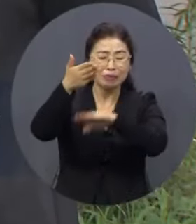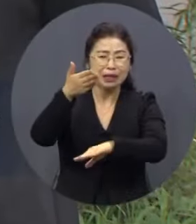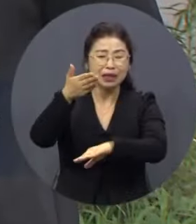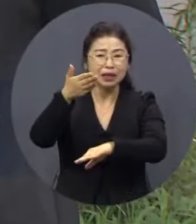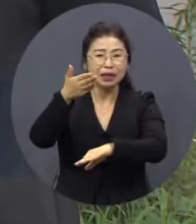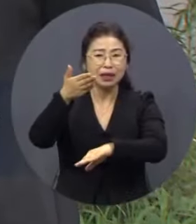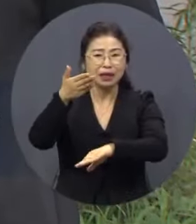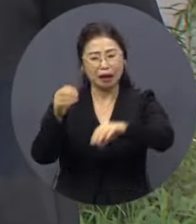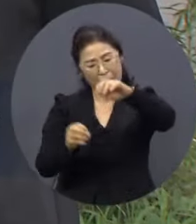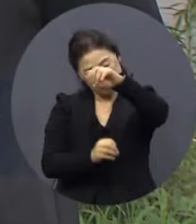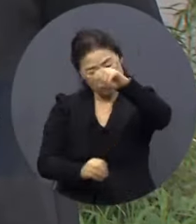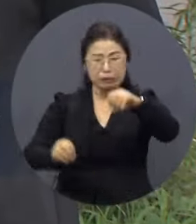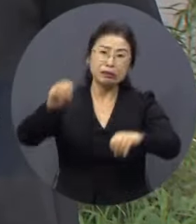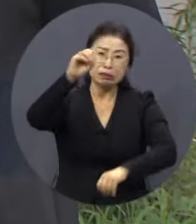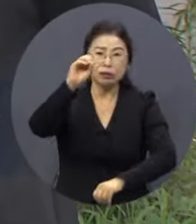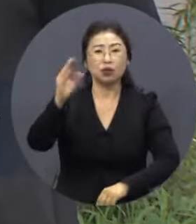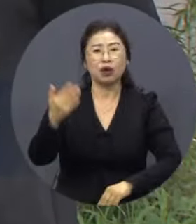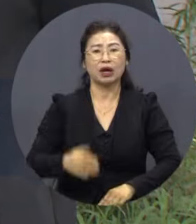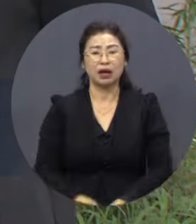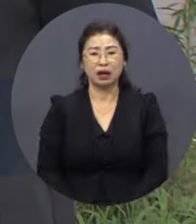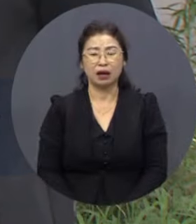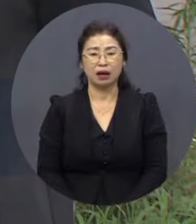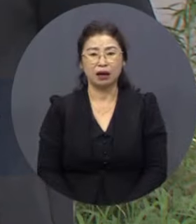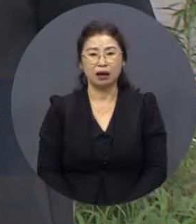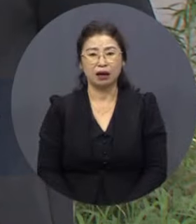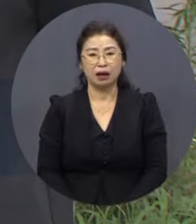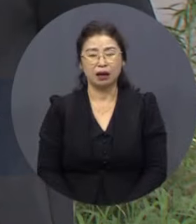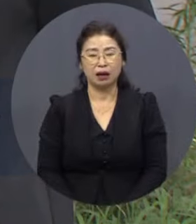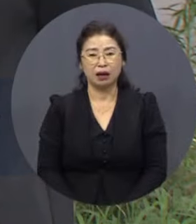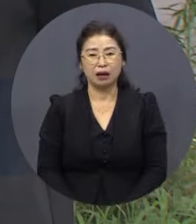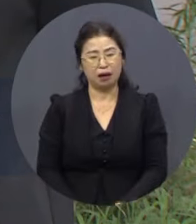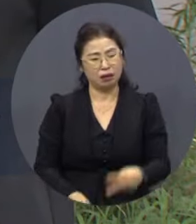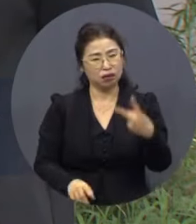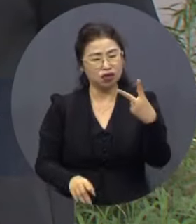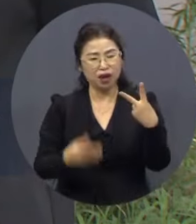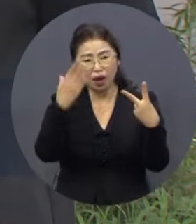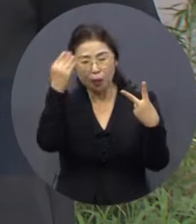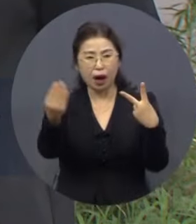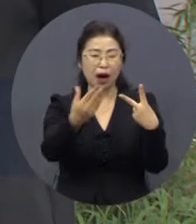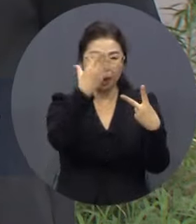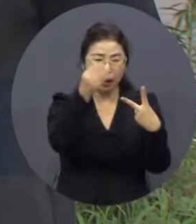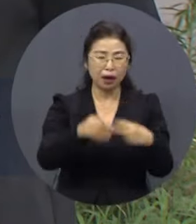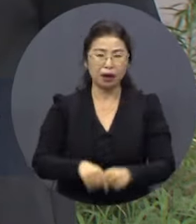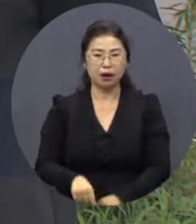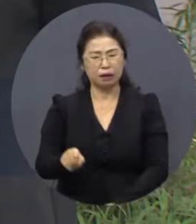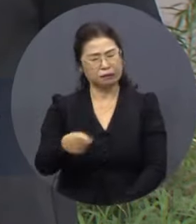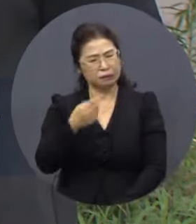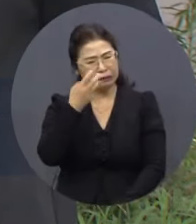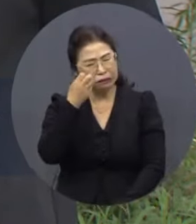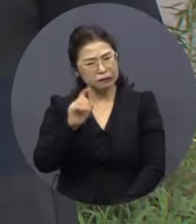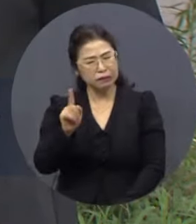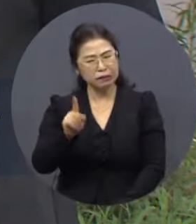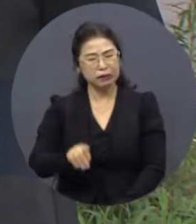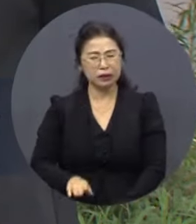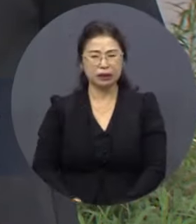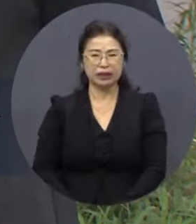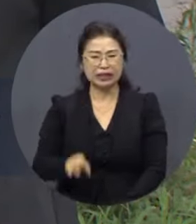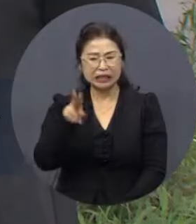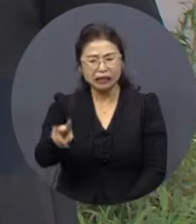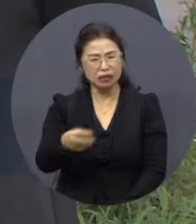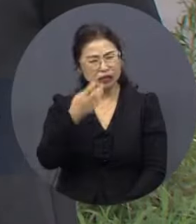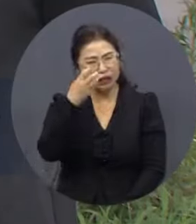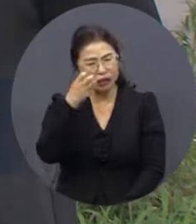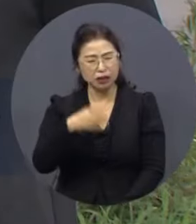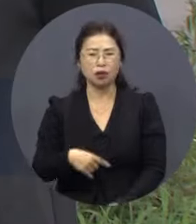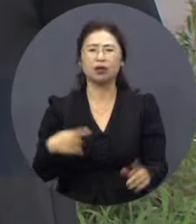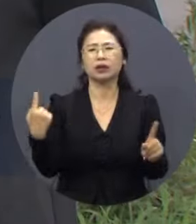빨간색은 밑으로 달려 있는 상황을 많이 봐서 한두 개 정도로 봤거든요. 그래서 그런 것도 그렇고 좀 찢어져 있는 것도 그렇고